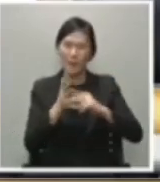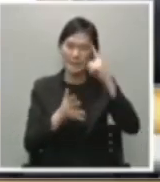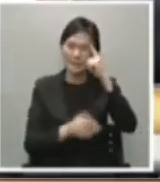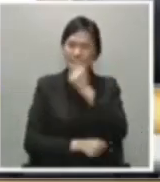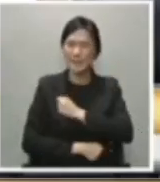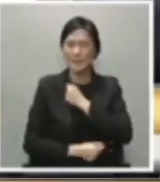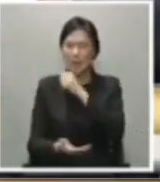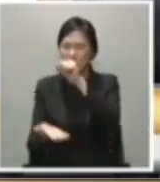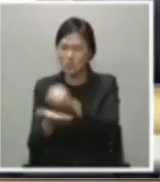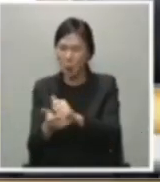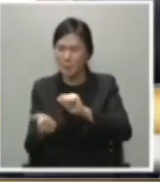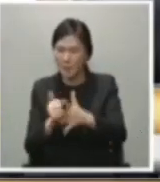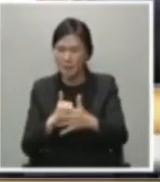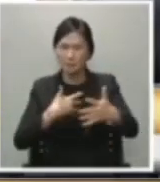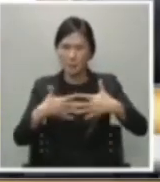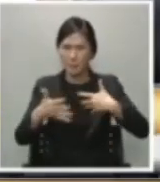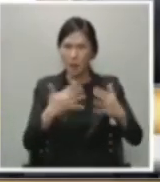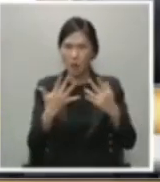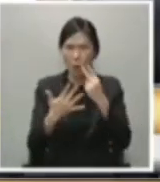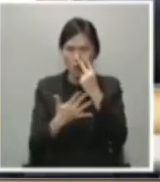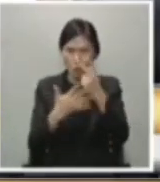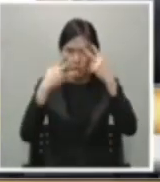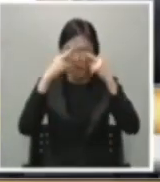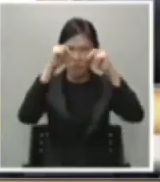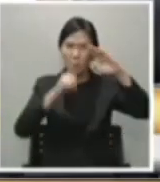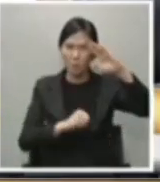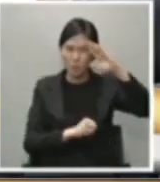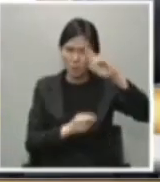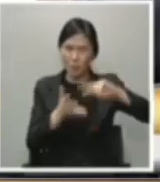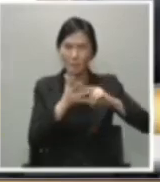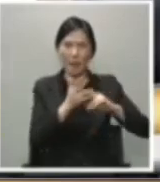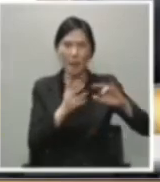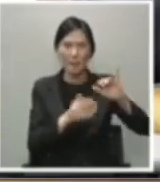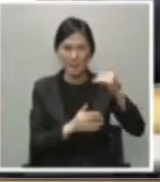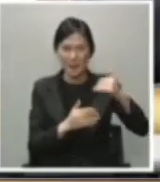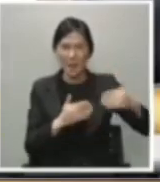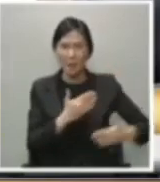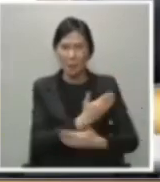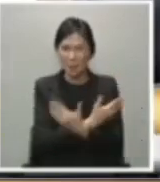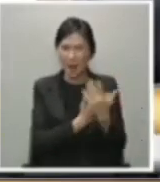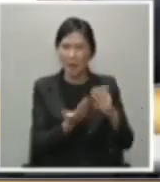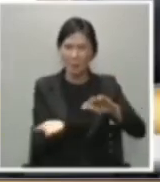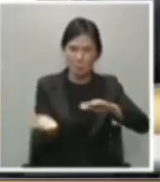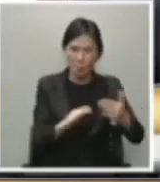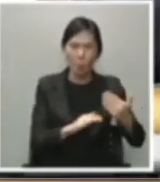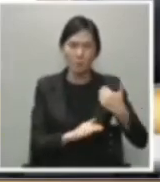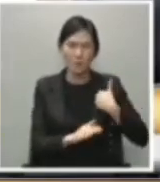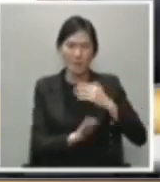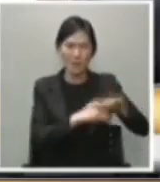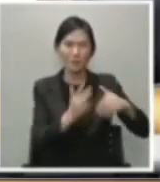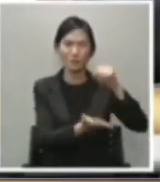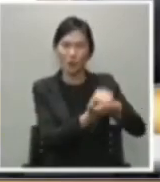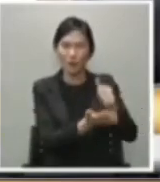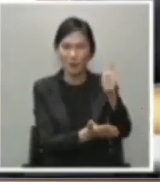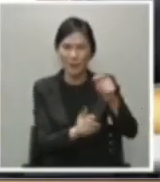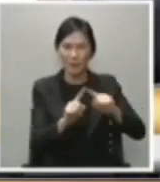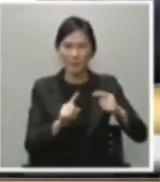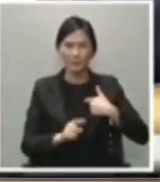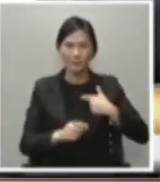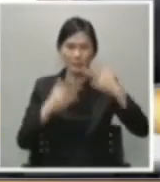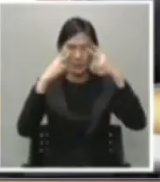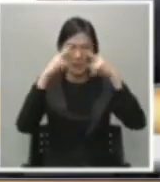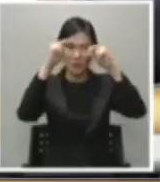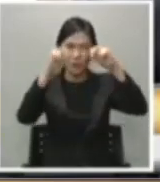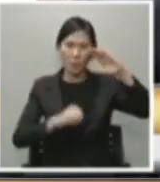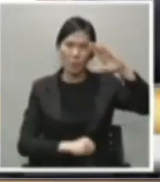ยังมีอีกหลายยี่ห้อครับเพราะท่านนายกจะอยู่อีกนานครับท่านประธานที่เคารพครับท่านนายกประยุทธ์เป็นนายก